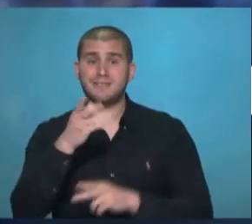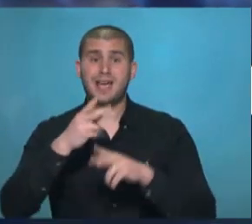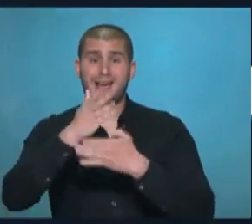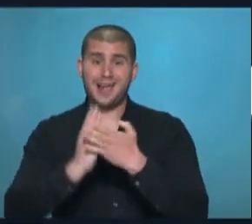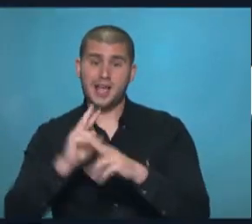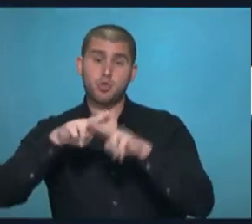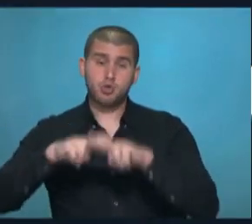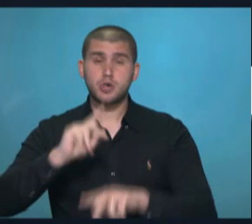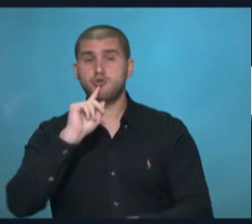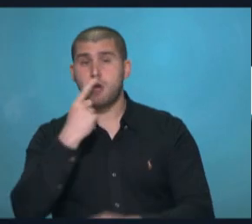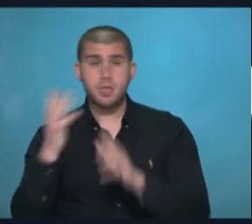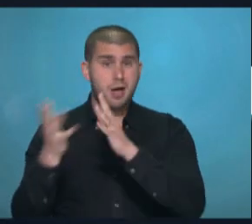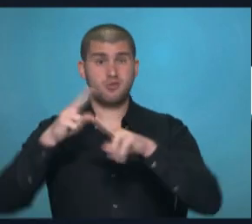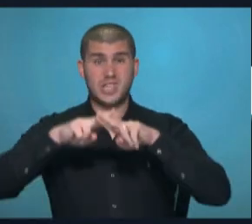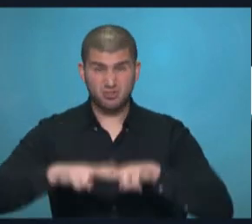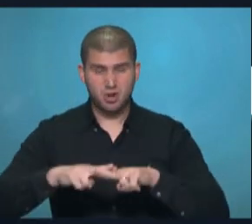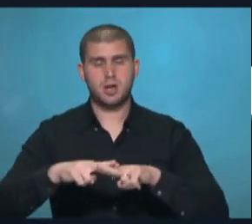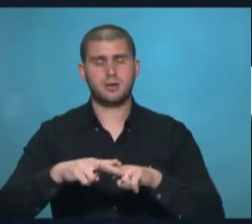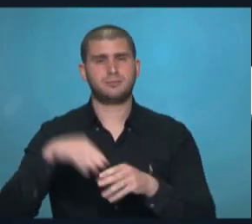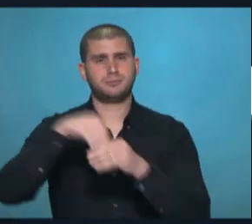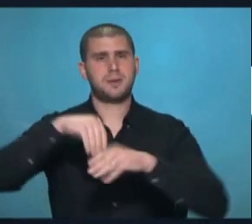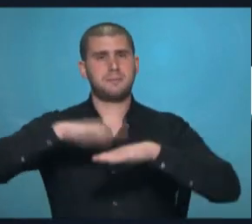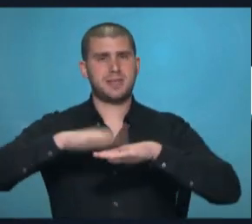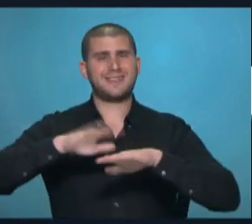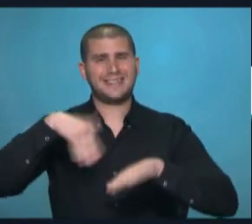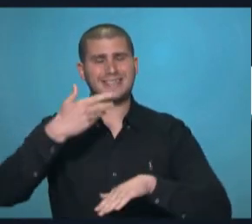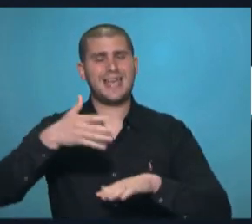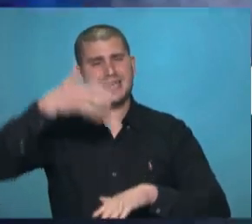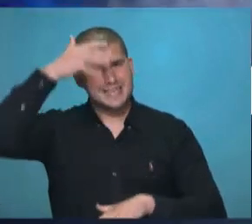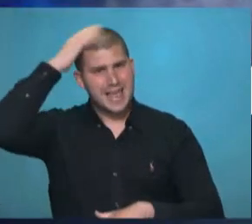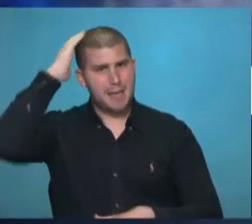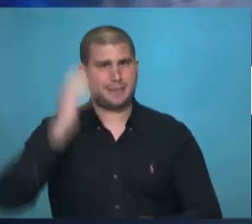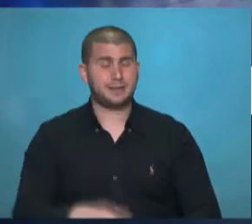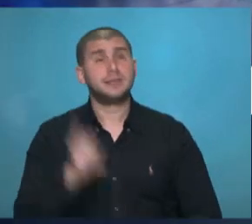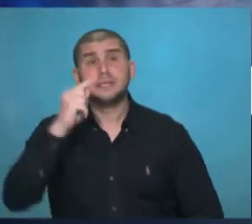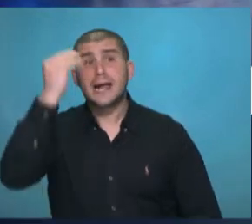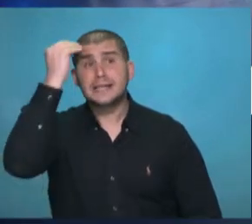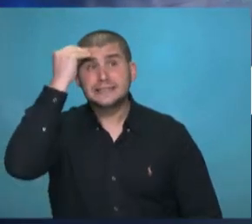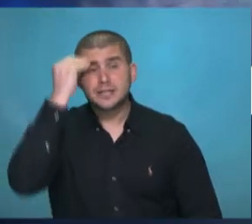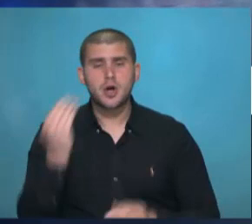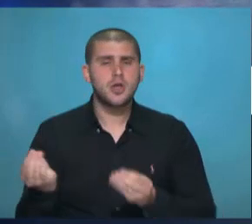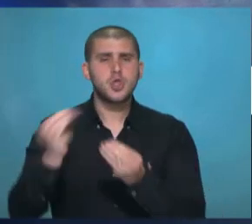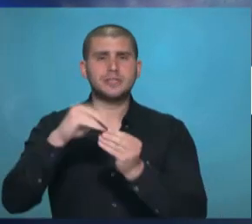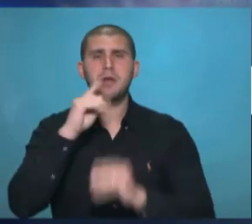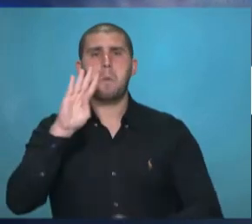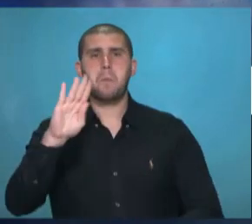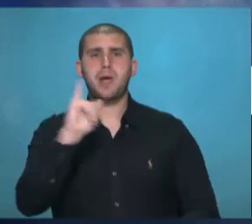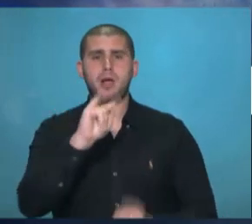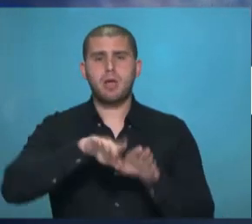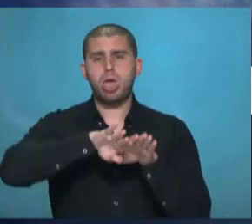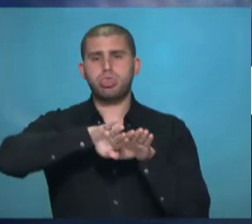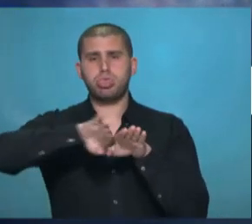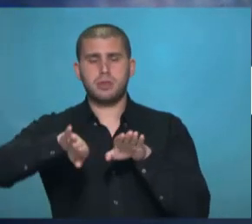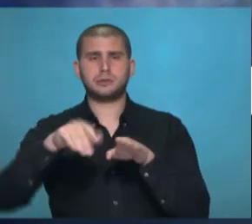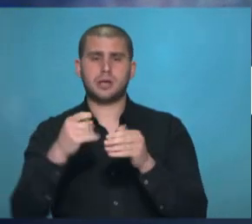בשנה שנותרה, יכהן בתפקיד הזה יאיר לפיד. צריך לזכור שיש שחקן נוסף, יעלון, שנדחק עוד קצת